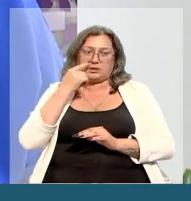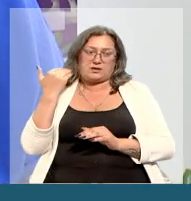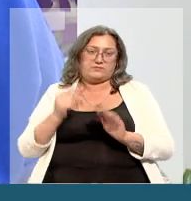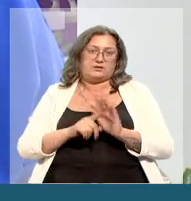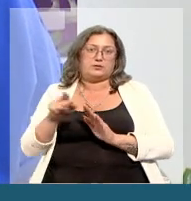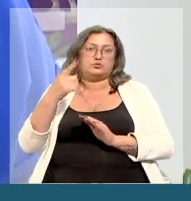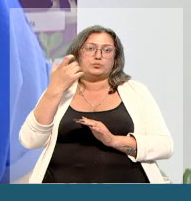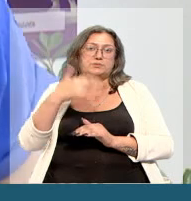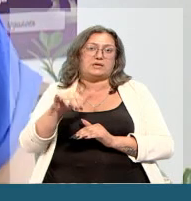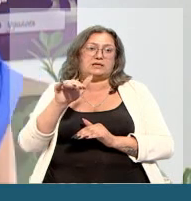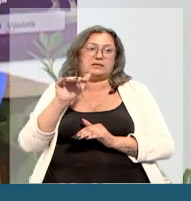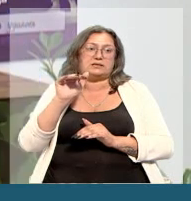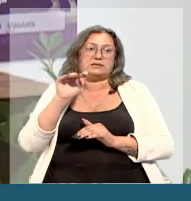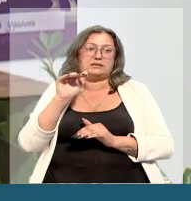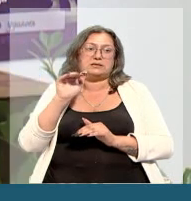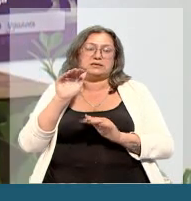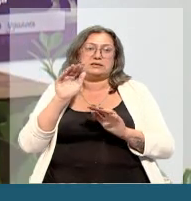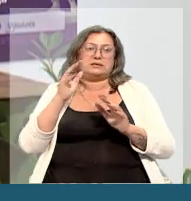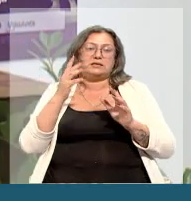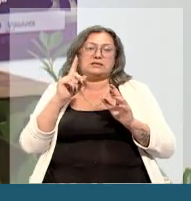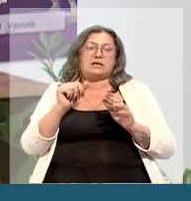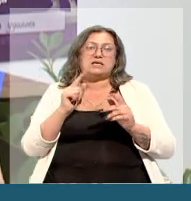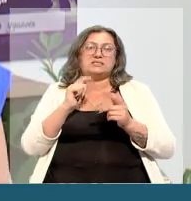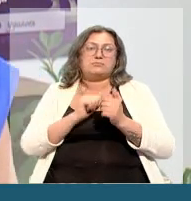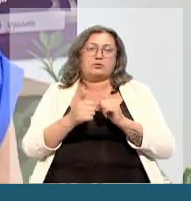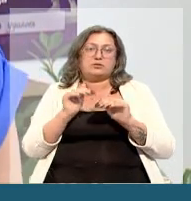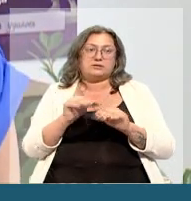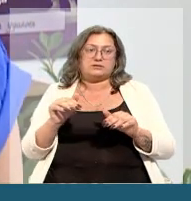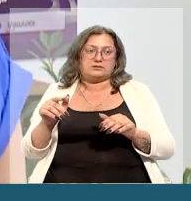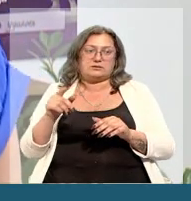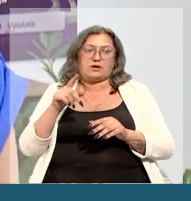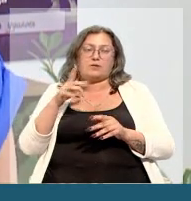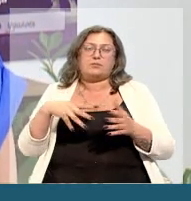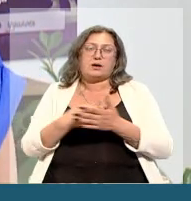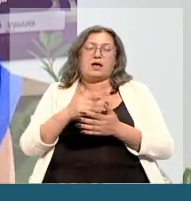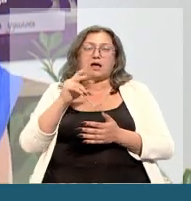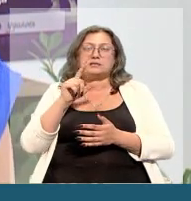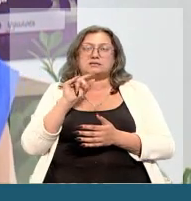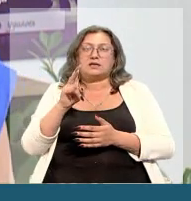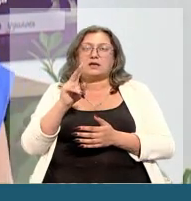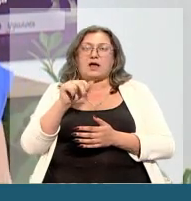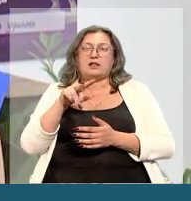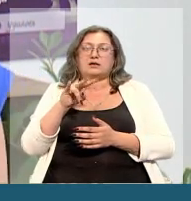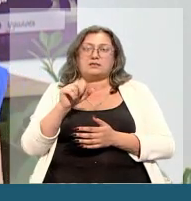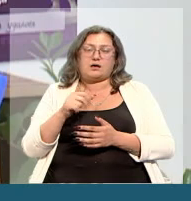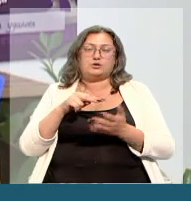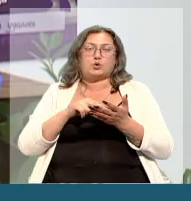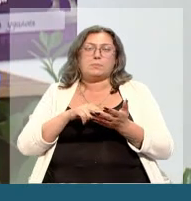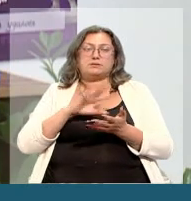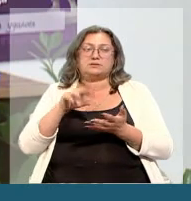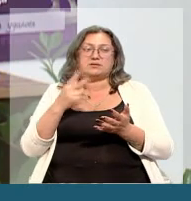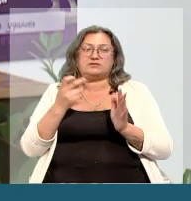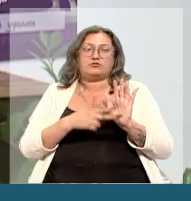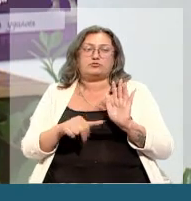с охватом по 150 дней за смену. Он был построен за счет фонда «Казахстан Халкына». Стоимость проекта